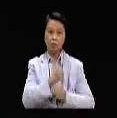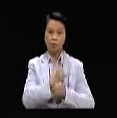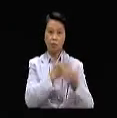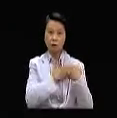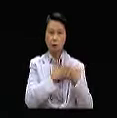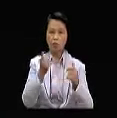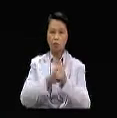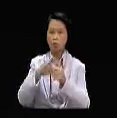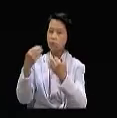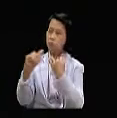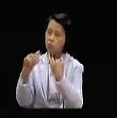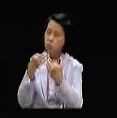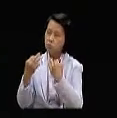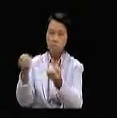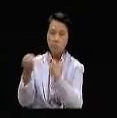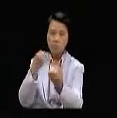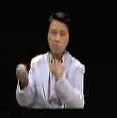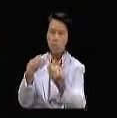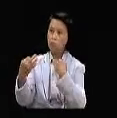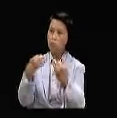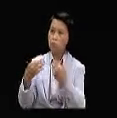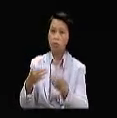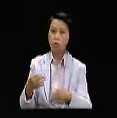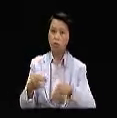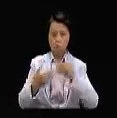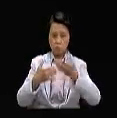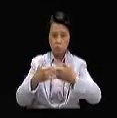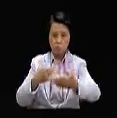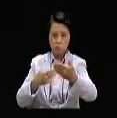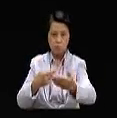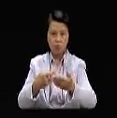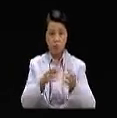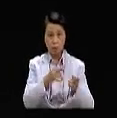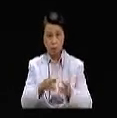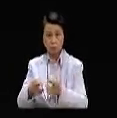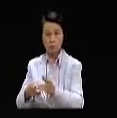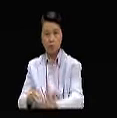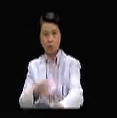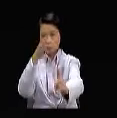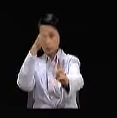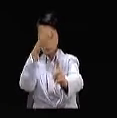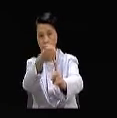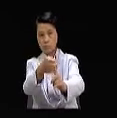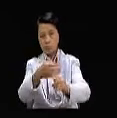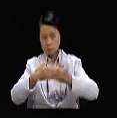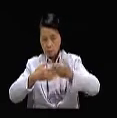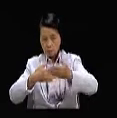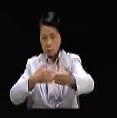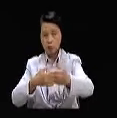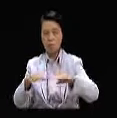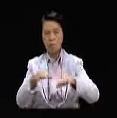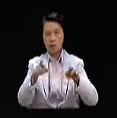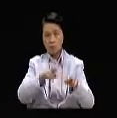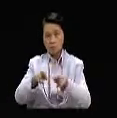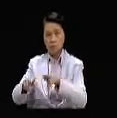taklimat iyalah langkah-langkah yang dirancang untuk dibawa ke arah yang